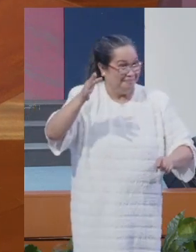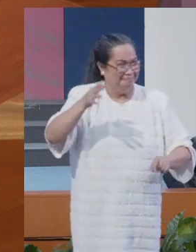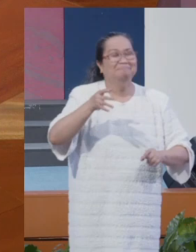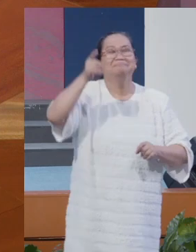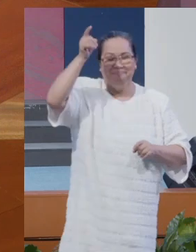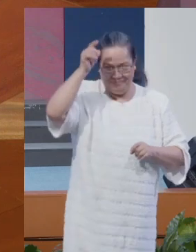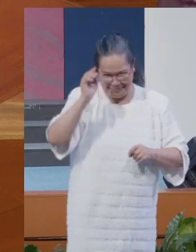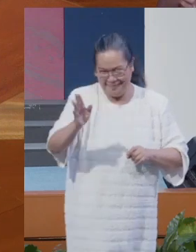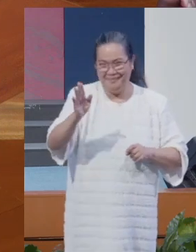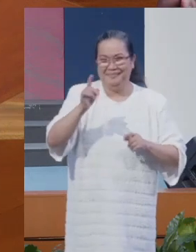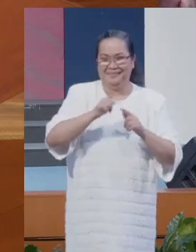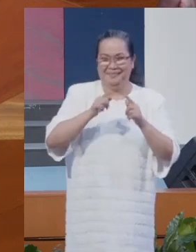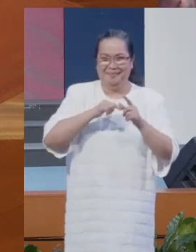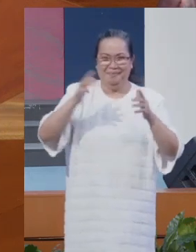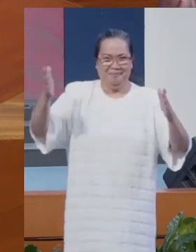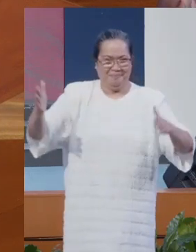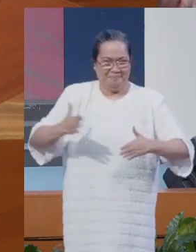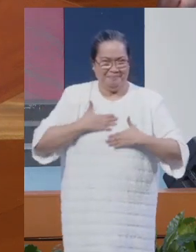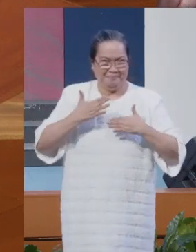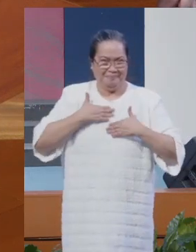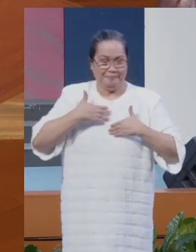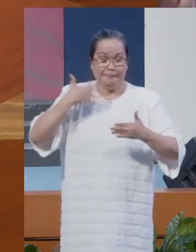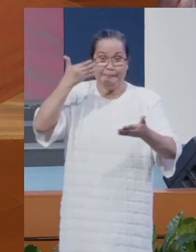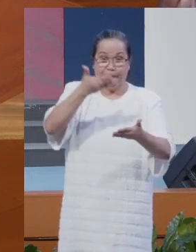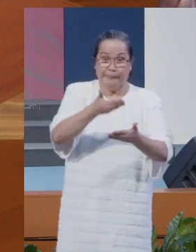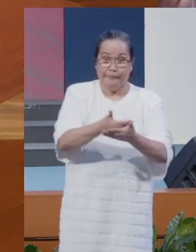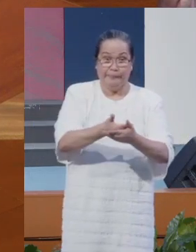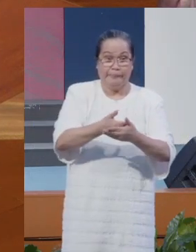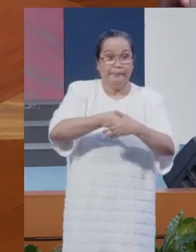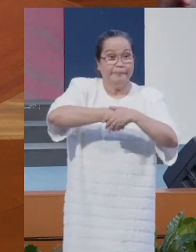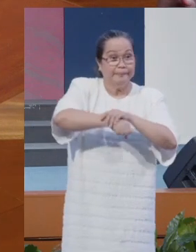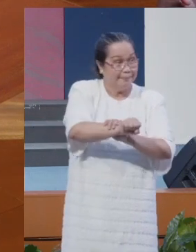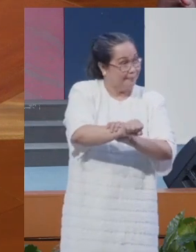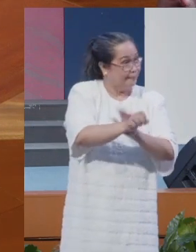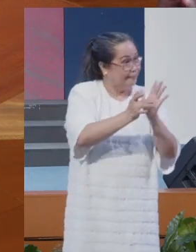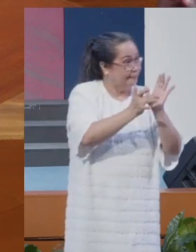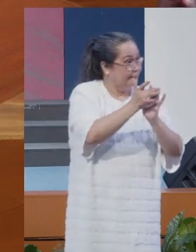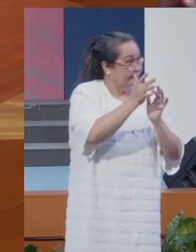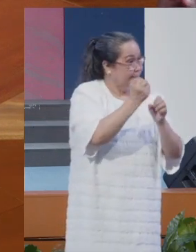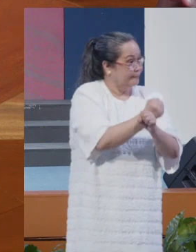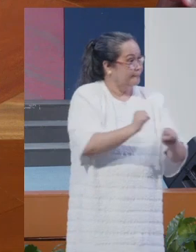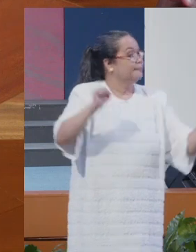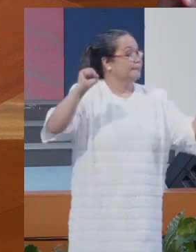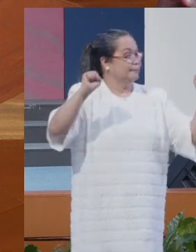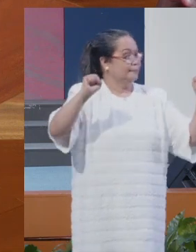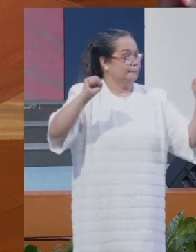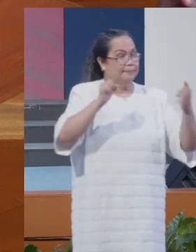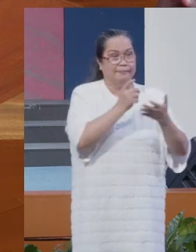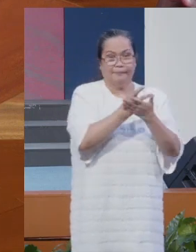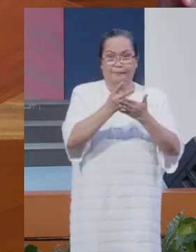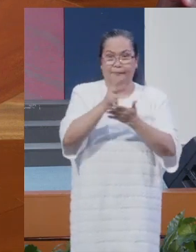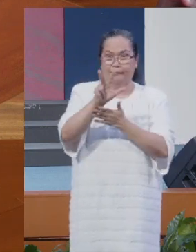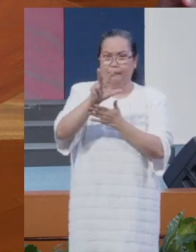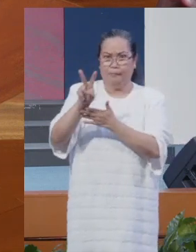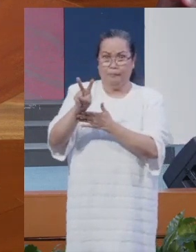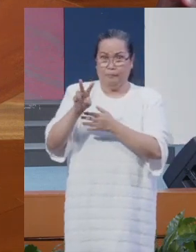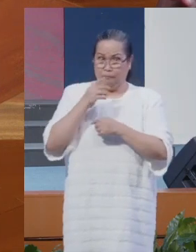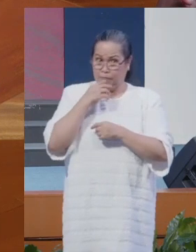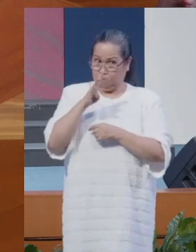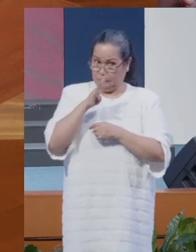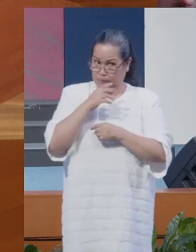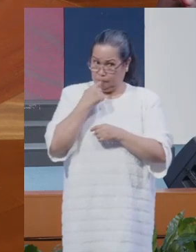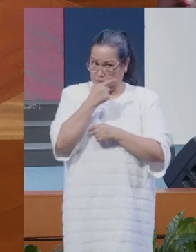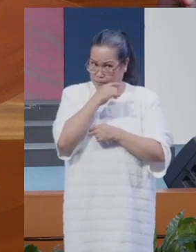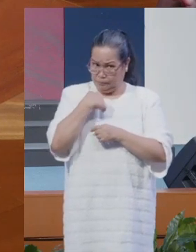sabi niya, ang kagalakan na dala ng pagdating ng tagapagligtas. Tingnan niyo yung verse 34. "And Jesus said to them, 'Can you make wedding